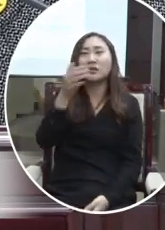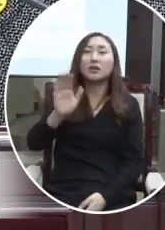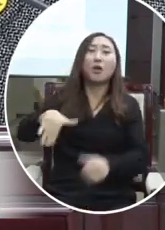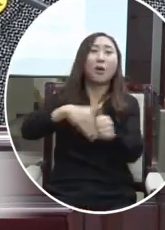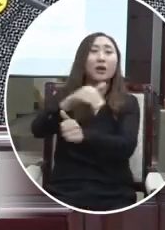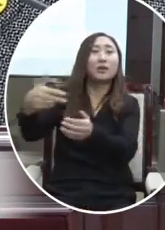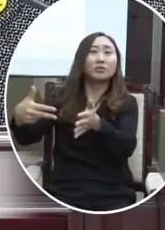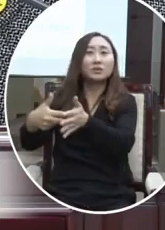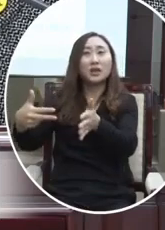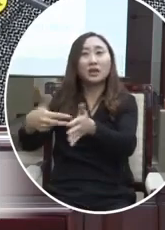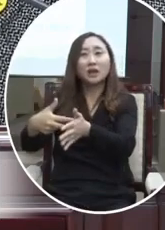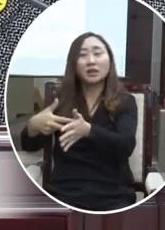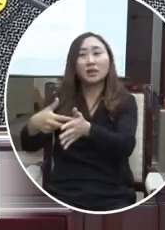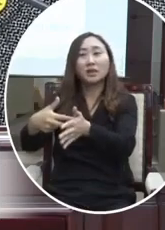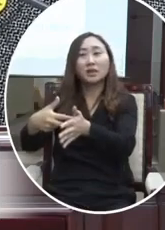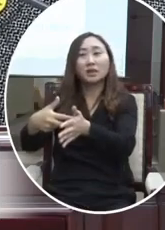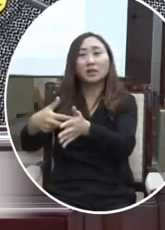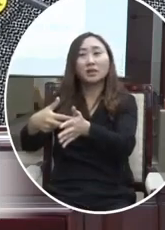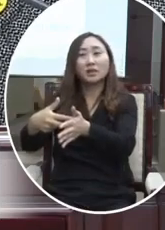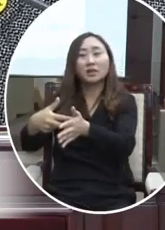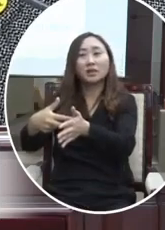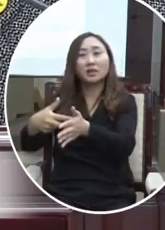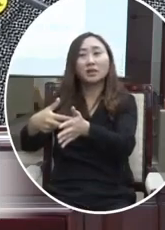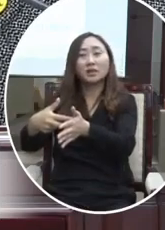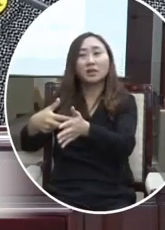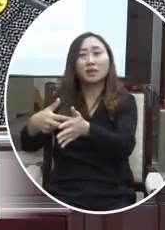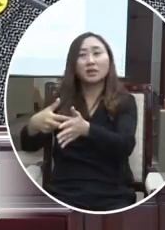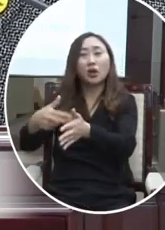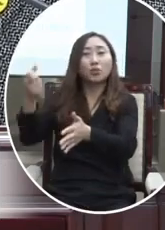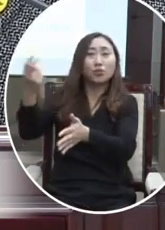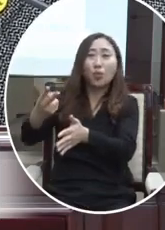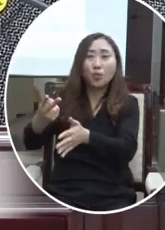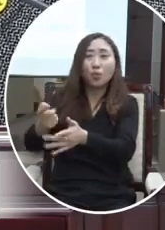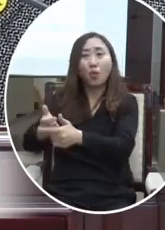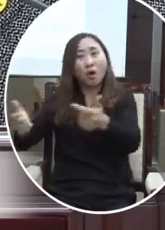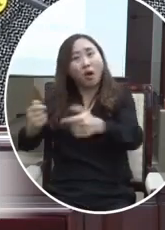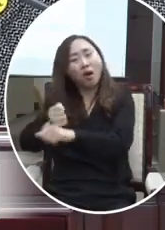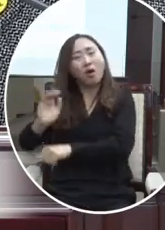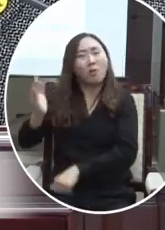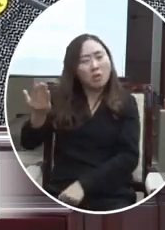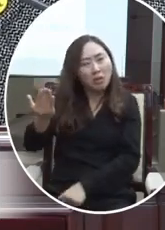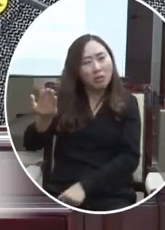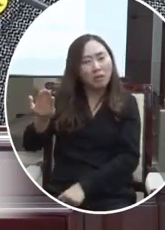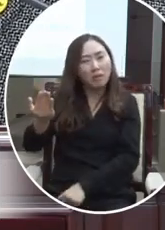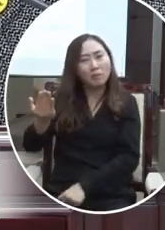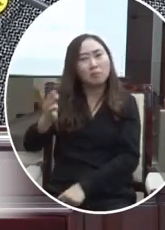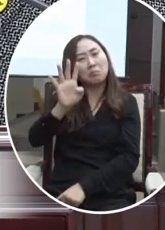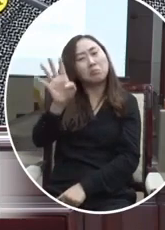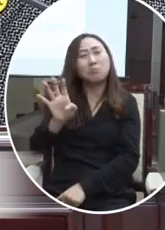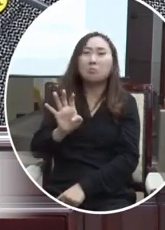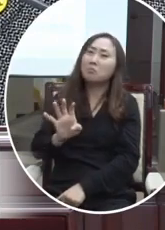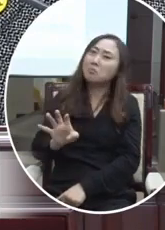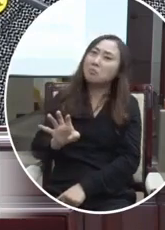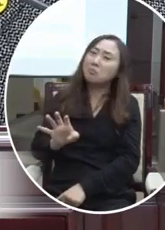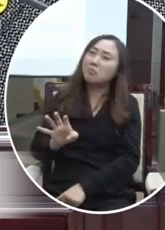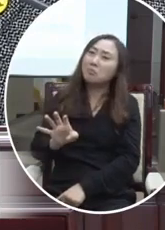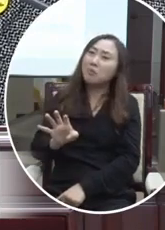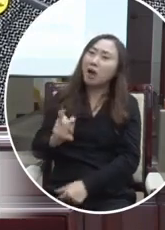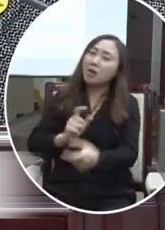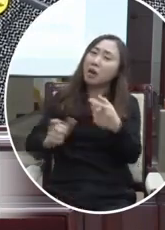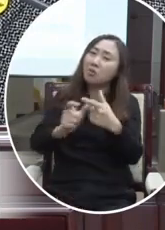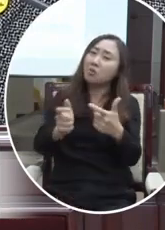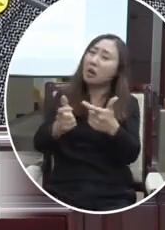있는데 환경재단이 그걸 받기 위해서 또 키워야 되냐 또 이런 논쟁도 있을 것 같습니다. 그리고 한정